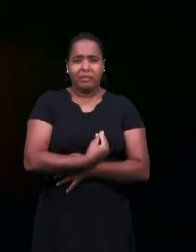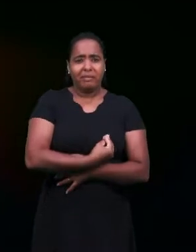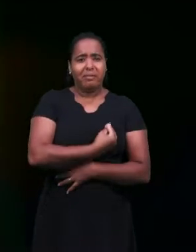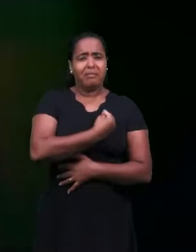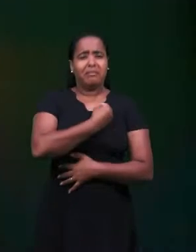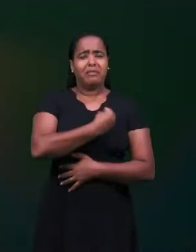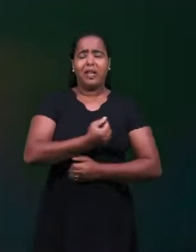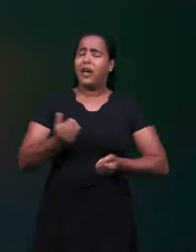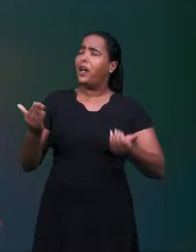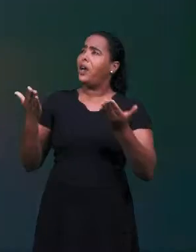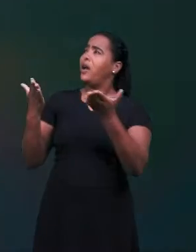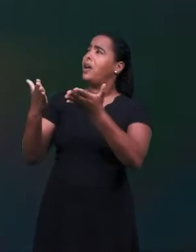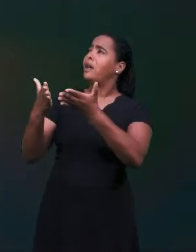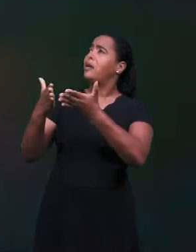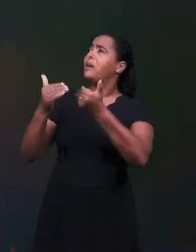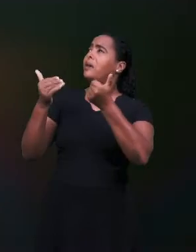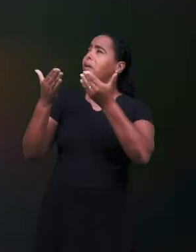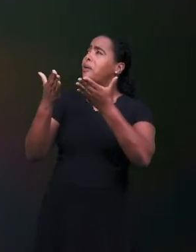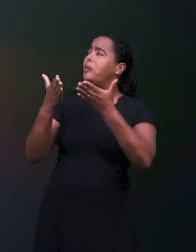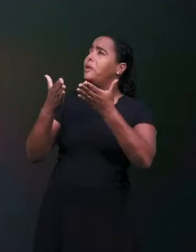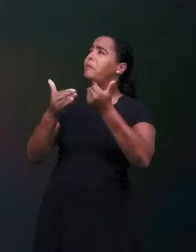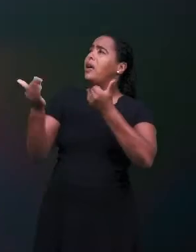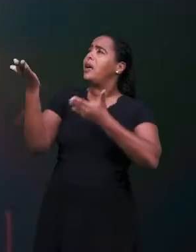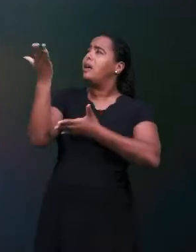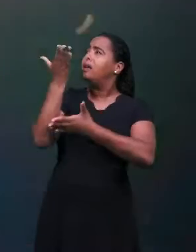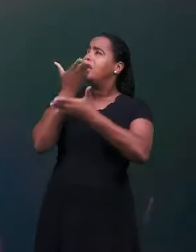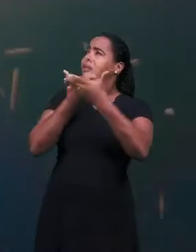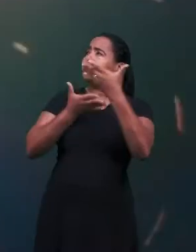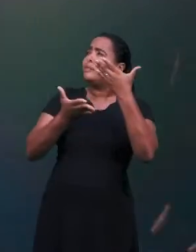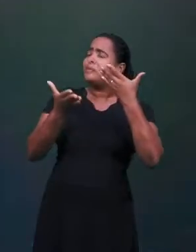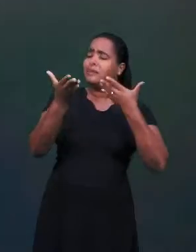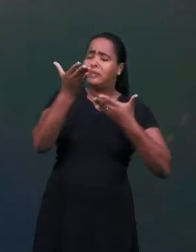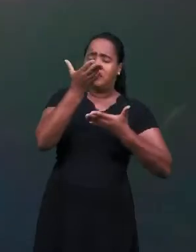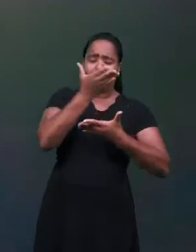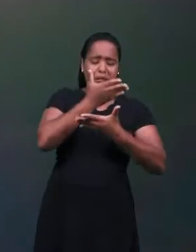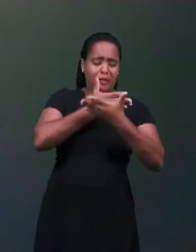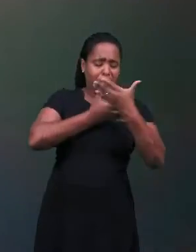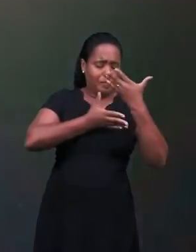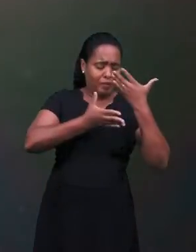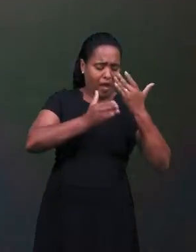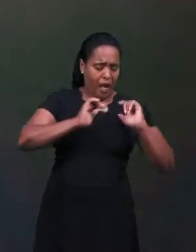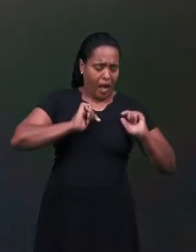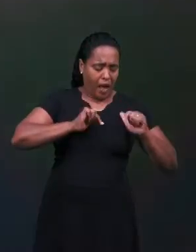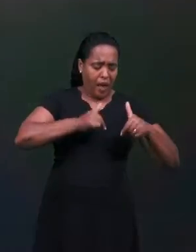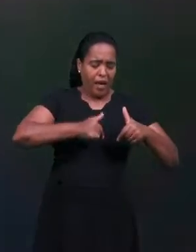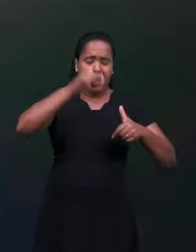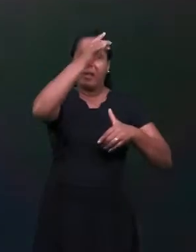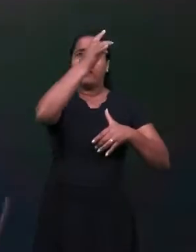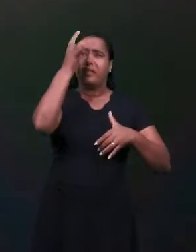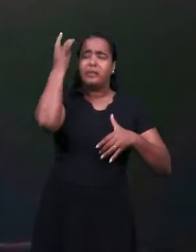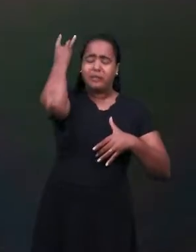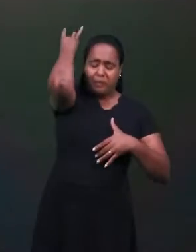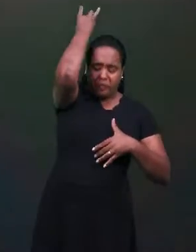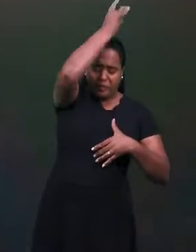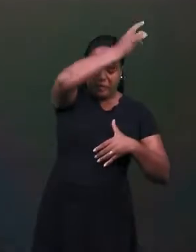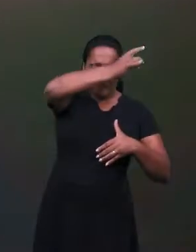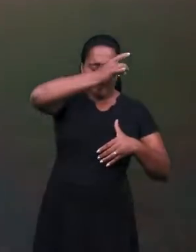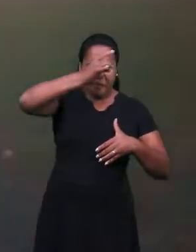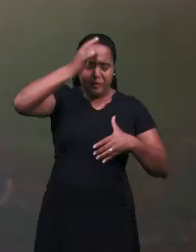О живое пламя, приди и разожги в моей душе